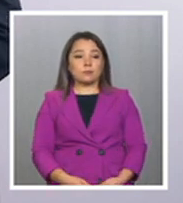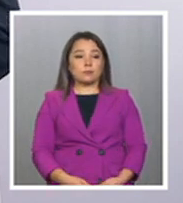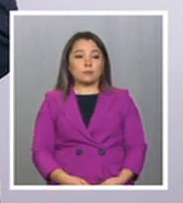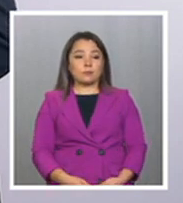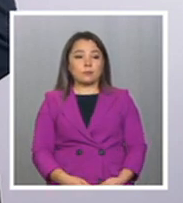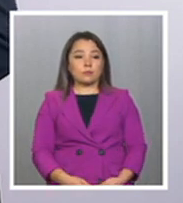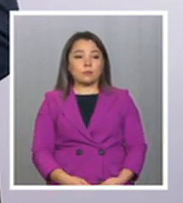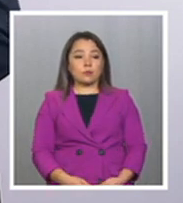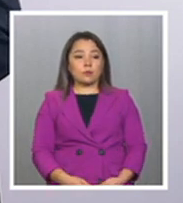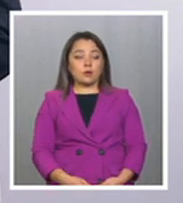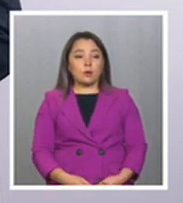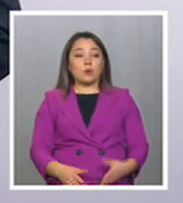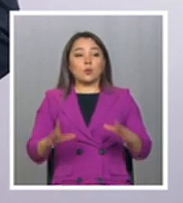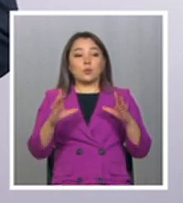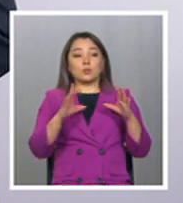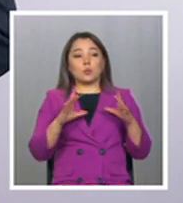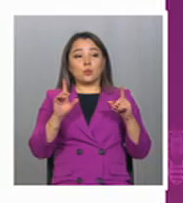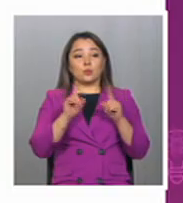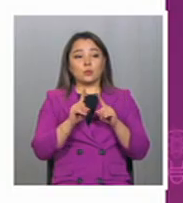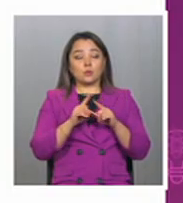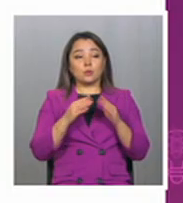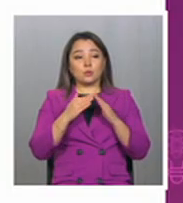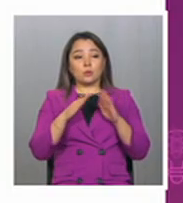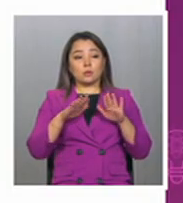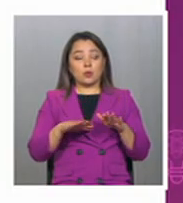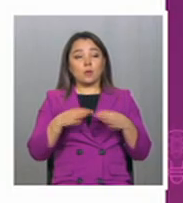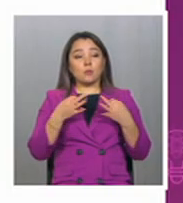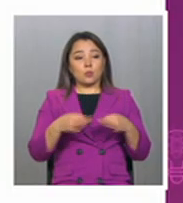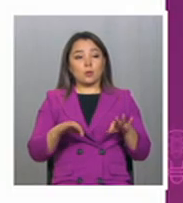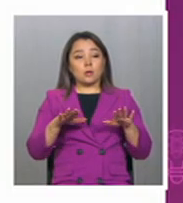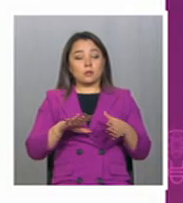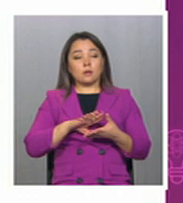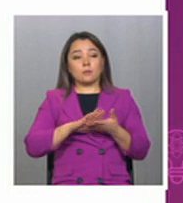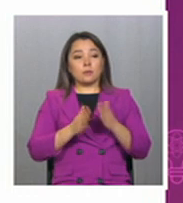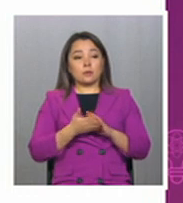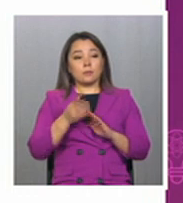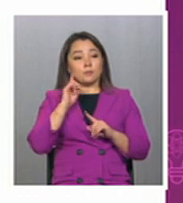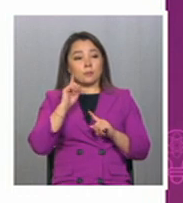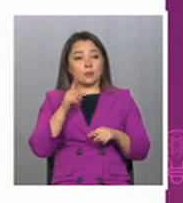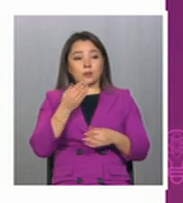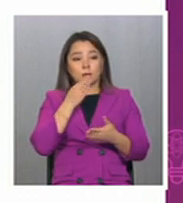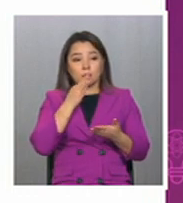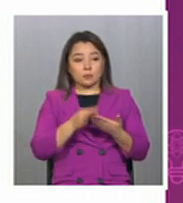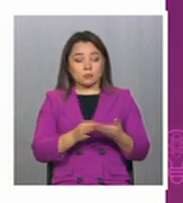Ал дөңгелек тәрізді індердің арасында бос кеңістік қалатынын білеміз.